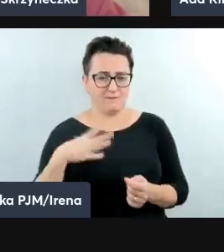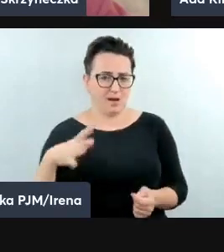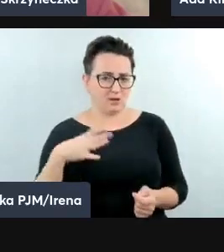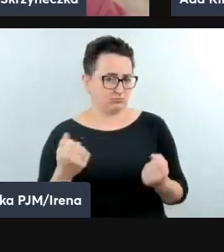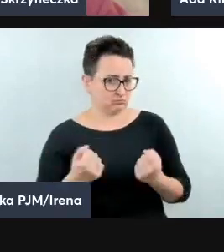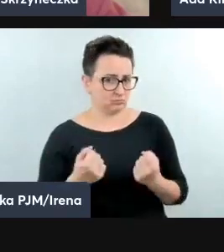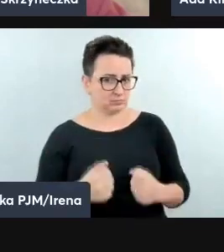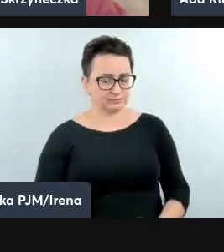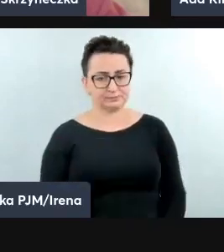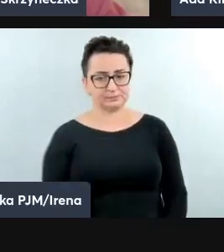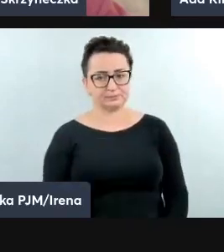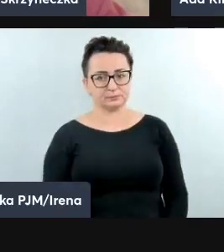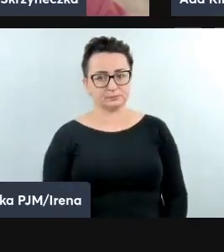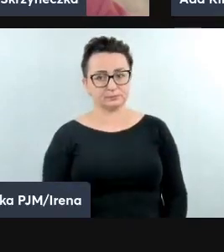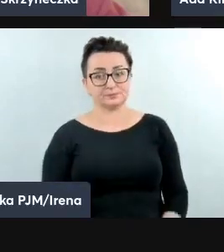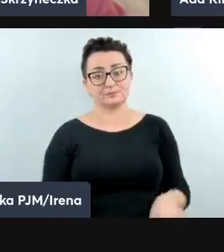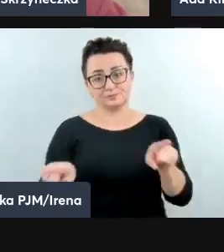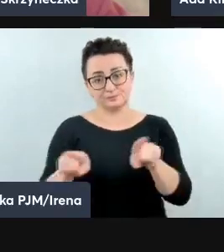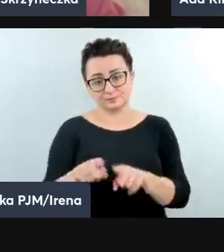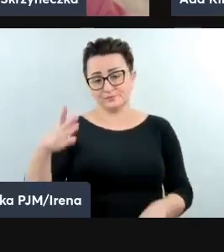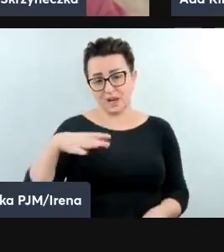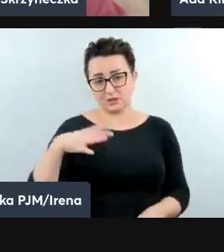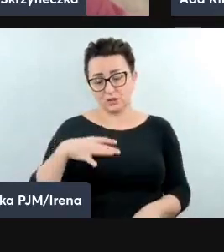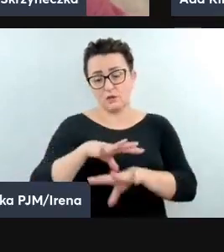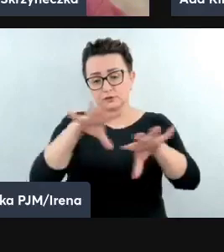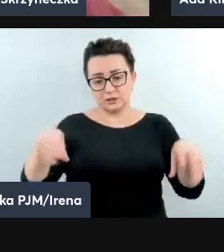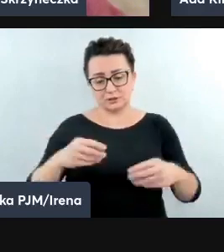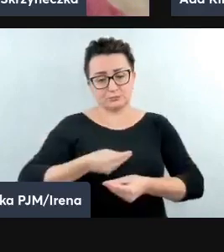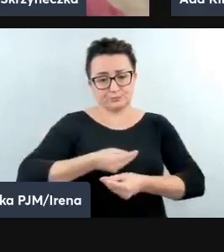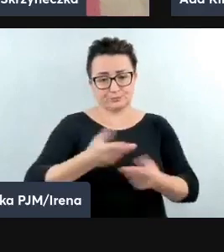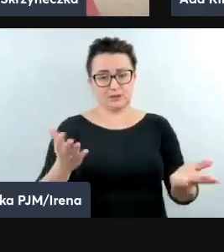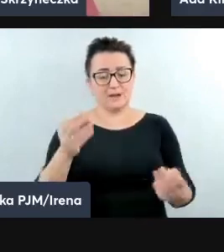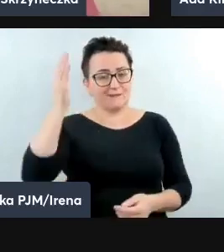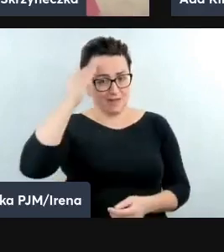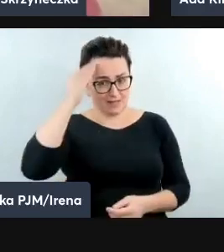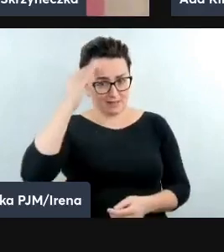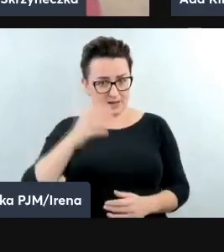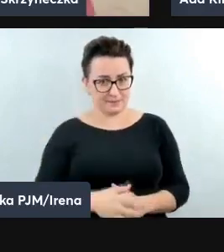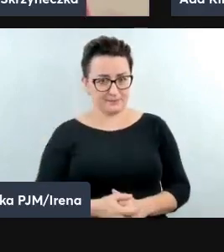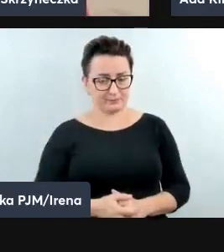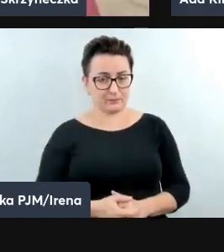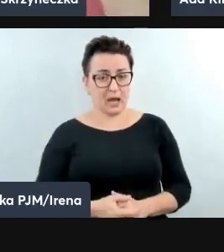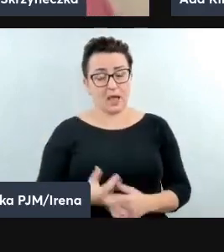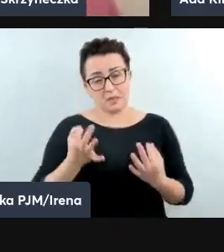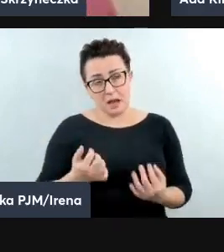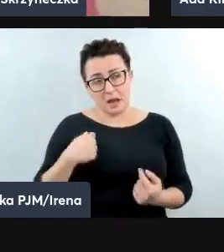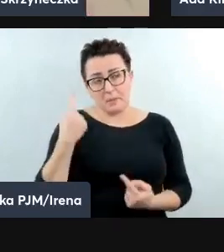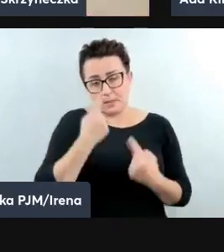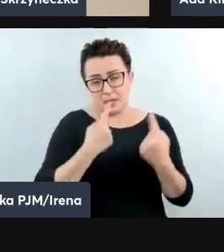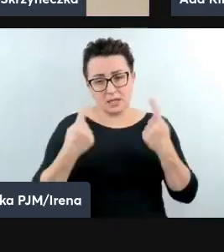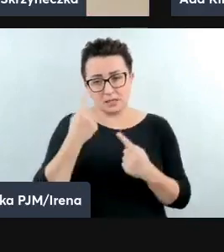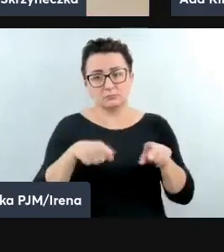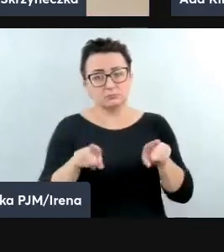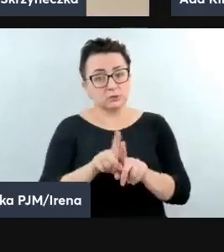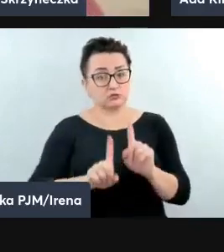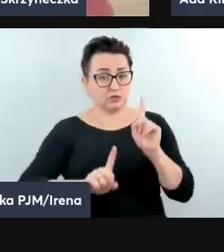żeby oczywiście wszyscy dostawali tą wiedzę. Jak sobie teraz pomyślałam, to jest też czasem tak, że niektórzy nauczyciele,